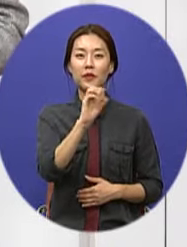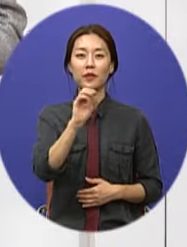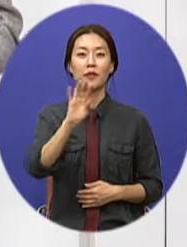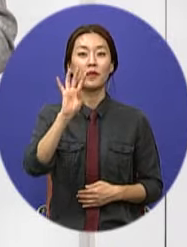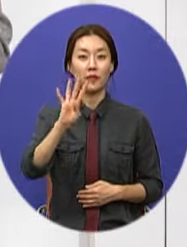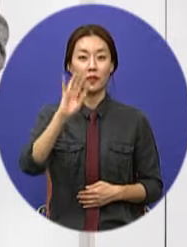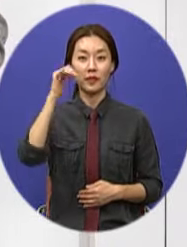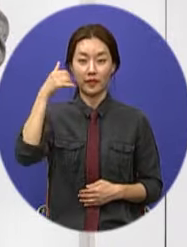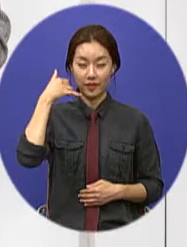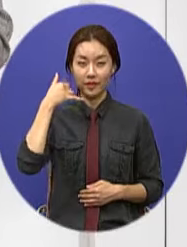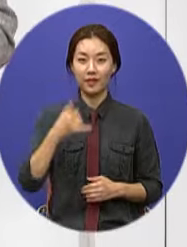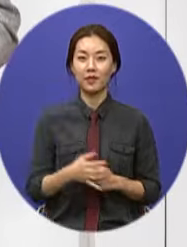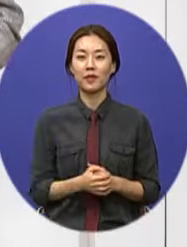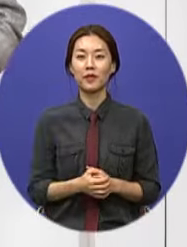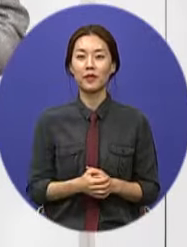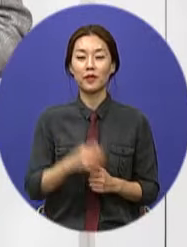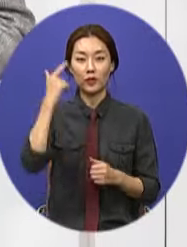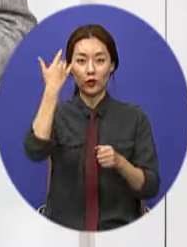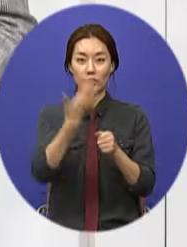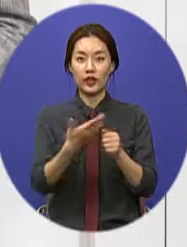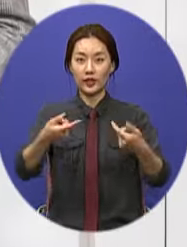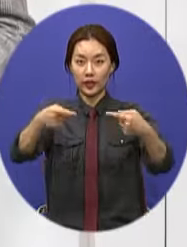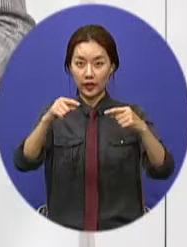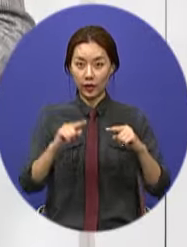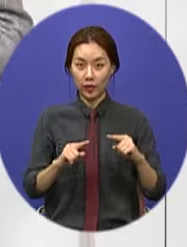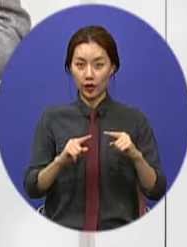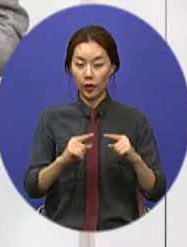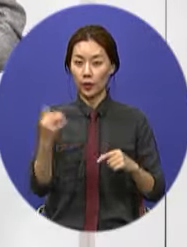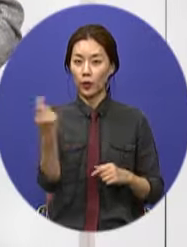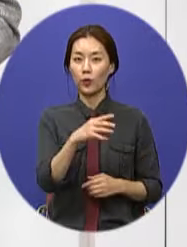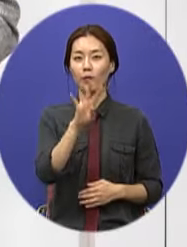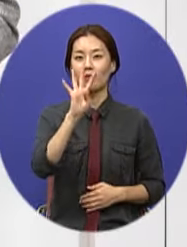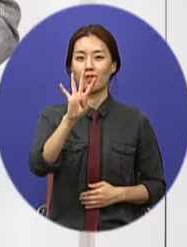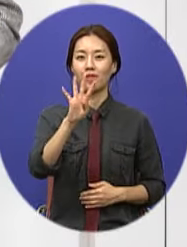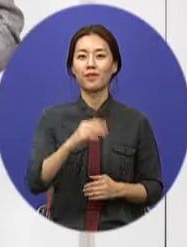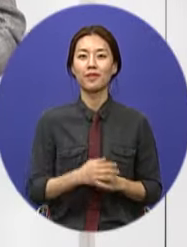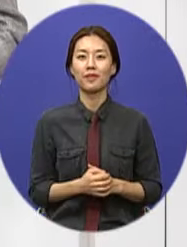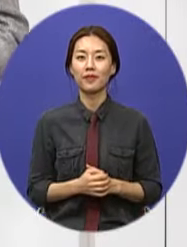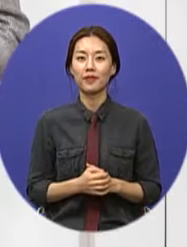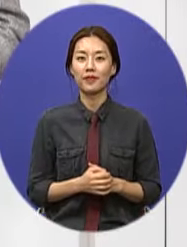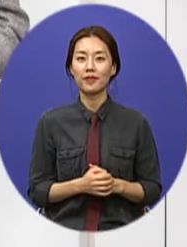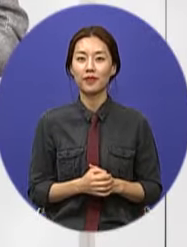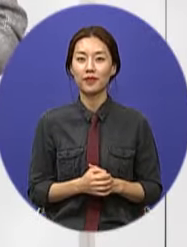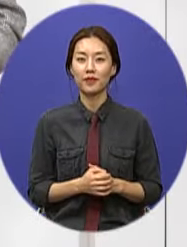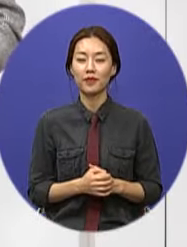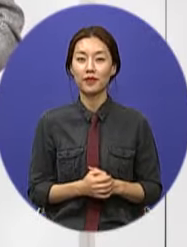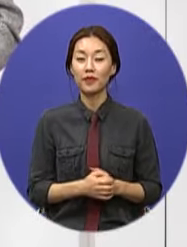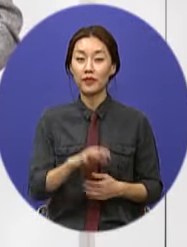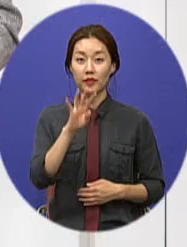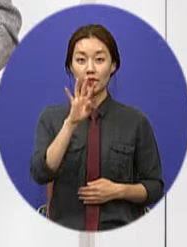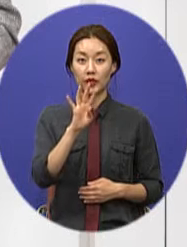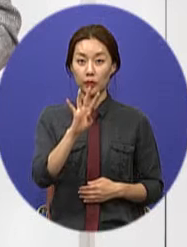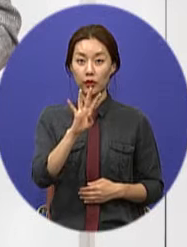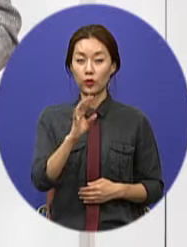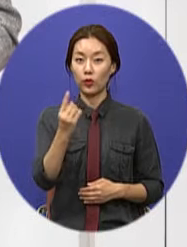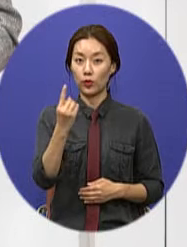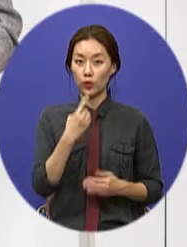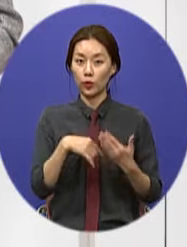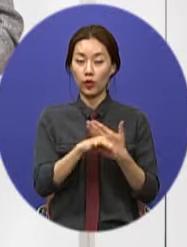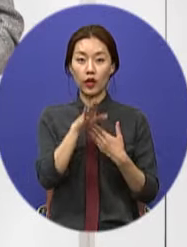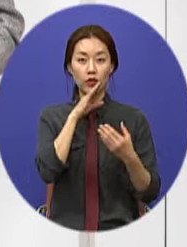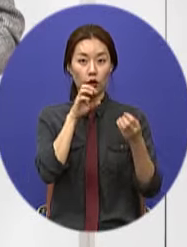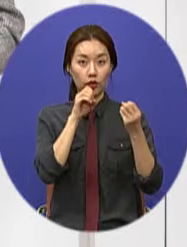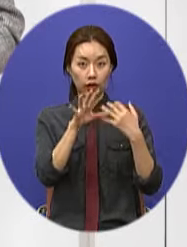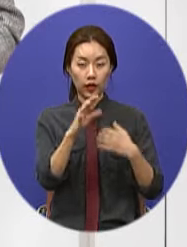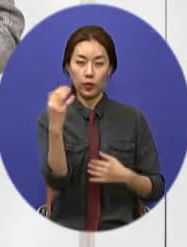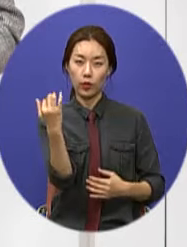060-608-1004 눌러 주시고 네. 네. 퀴즈 타면은 4번. 4번이죠. 자, 4번으로 들어오셔서